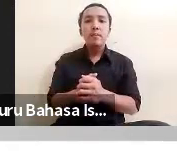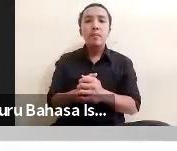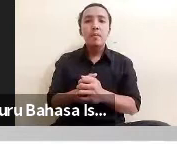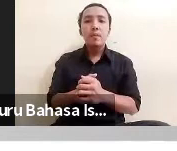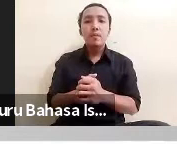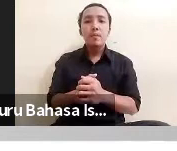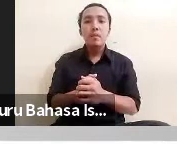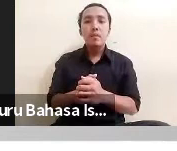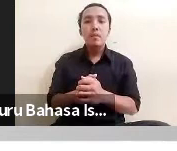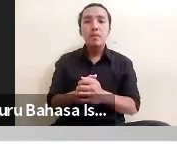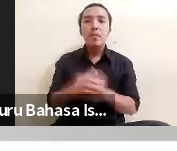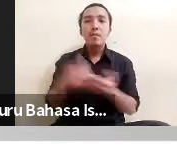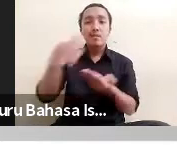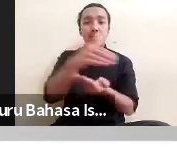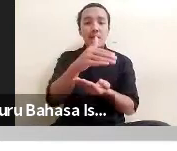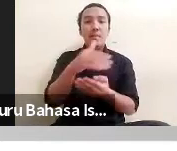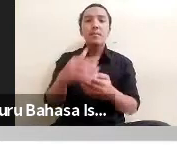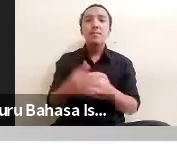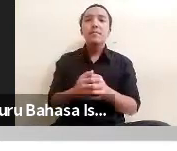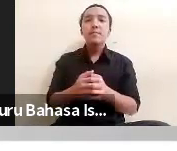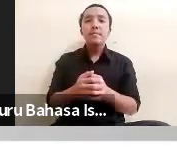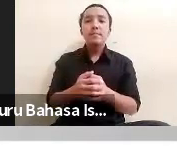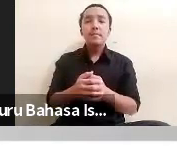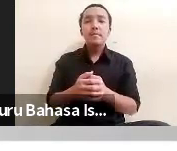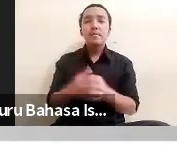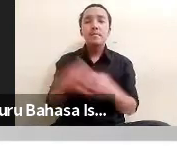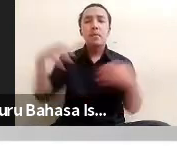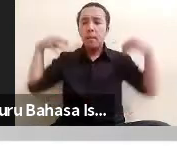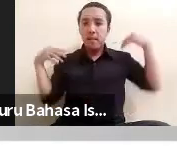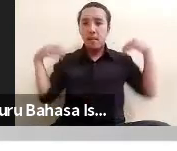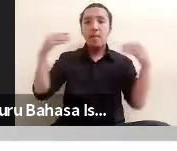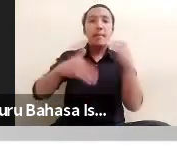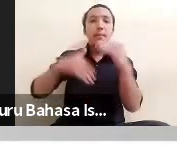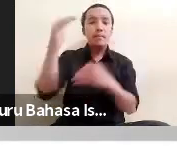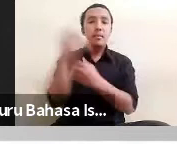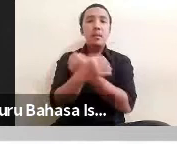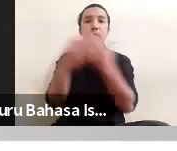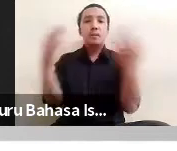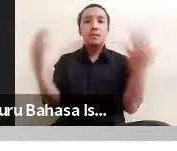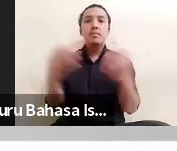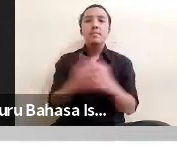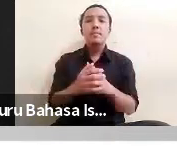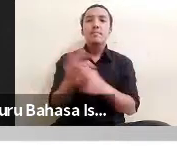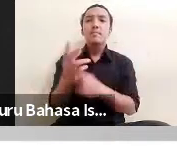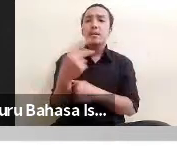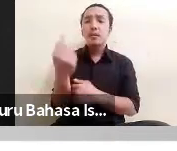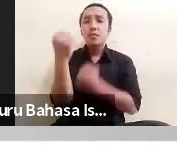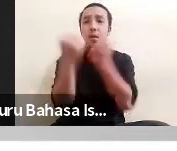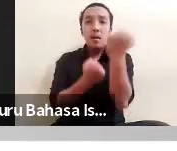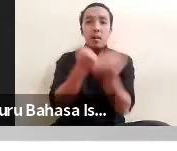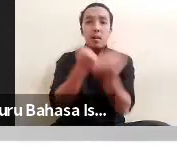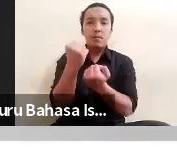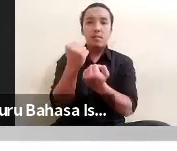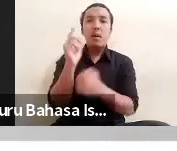data difabel menjadi lebih jelas begitu, dan kita juga upayakan ada data pilah yang kemudian